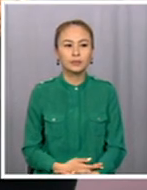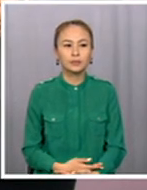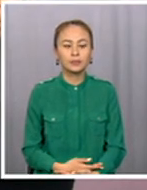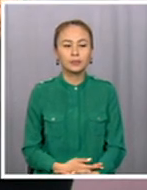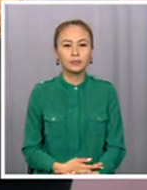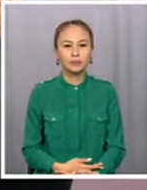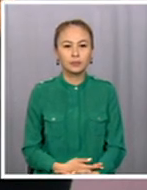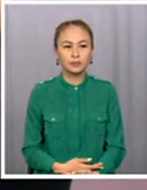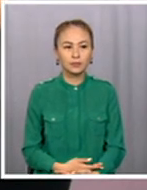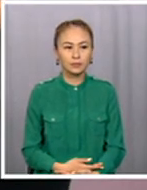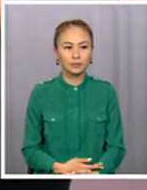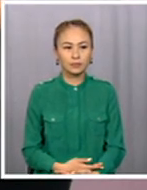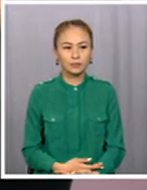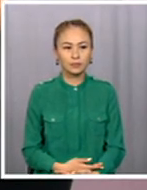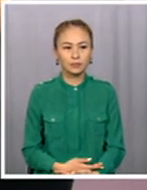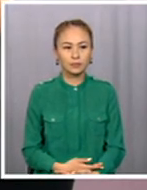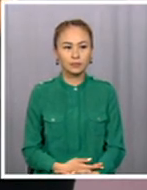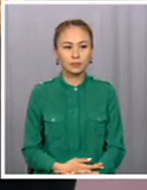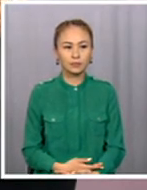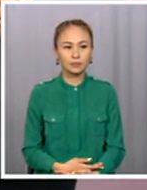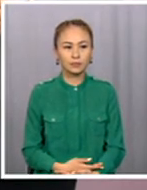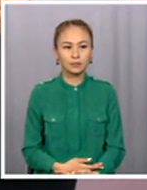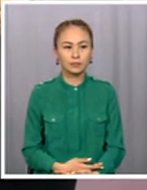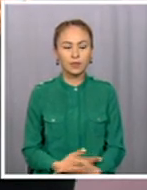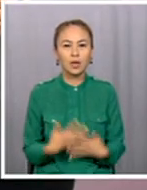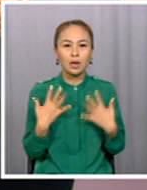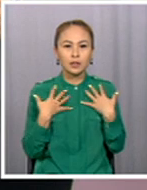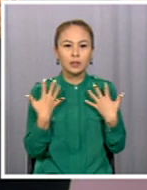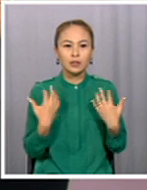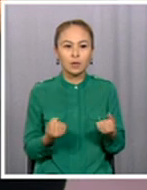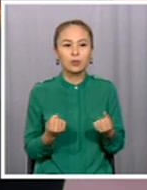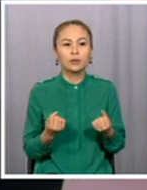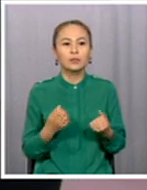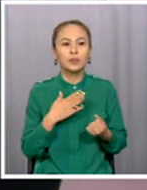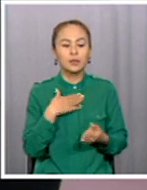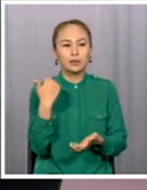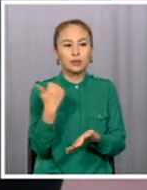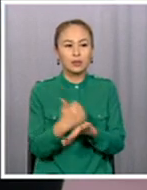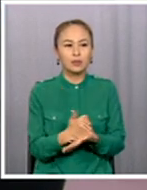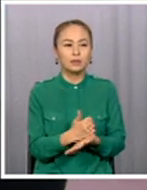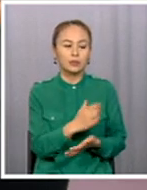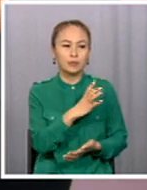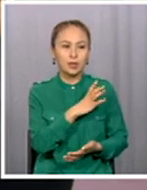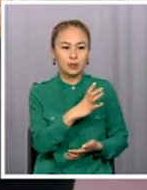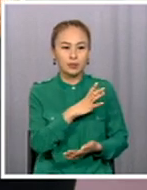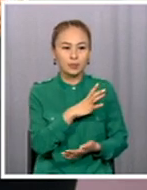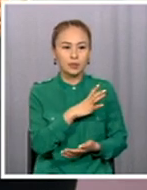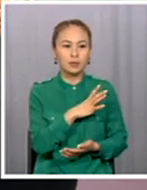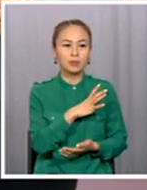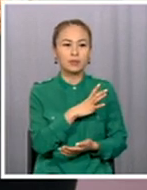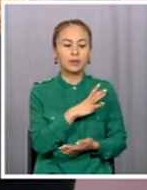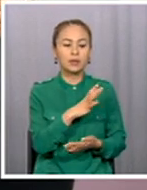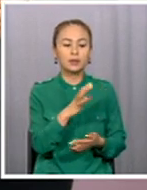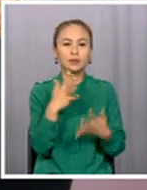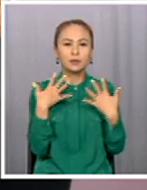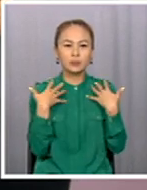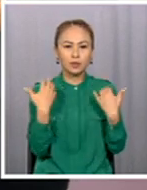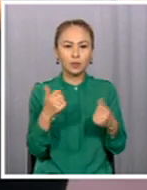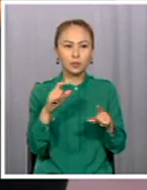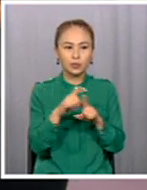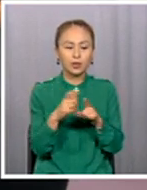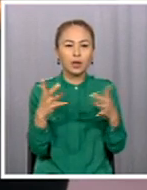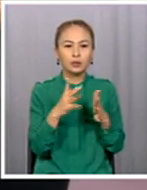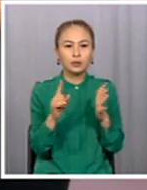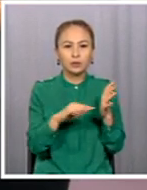Жарайсыңдар, денсаулық сөзі шықты. Денсаулық біздің басты байлығымыз. Денсаулық сөзіне қандай сұрақ